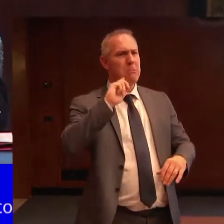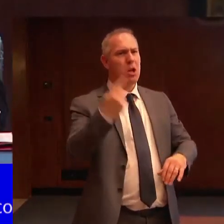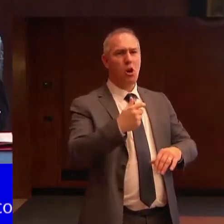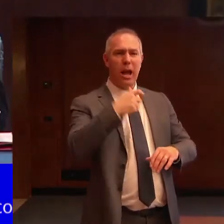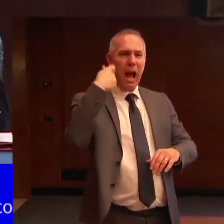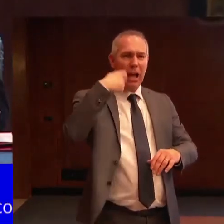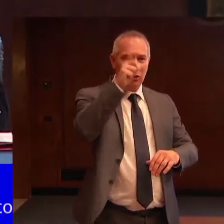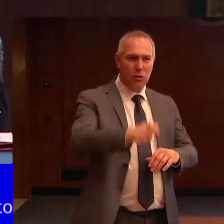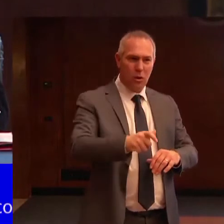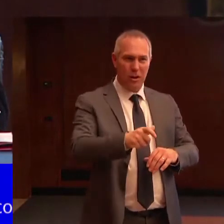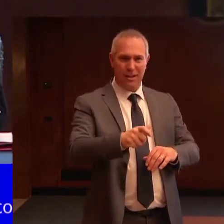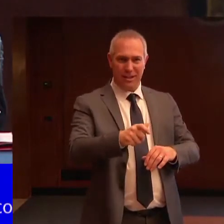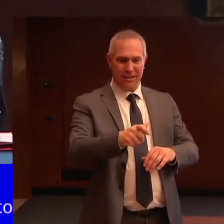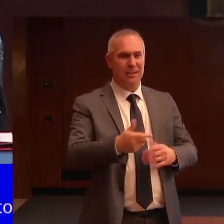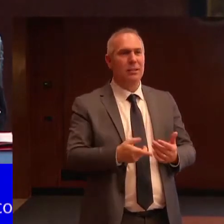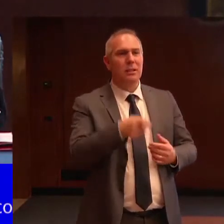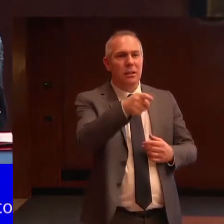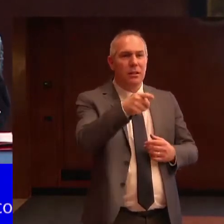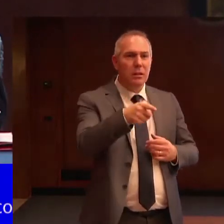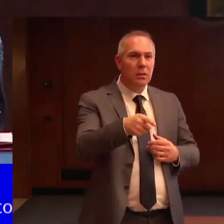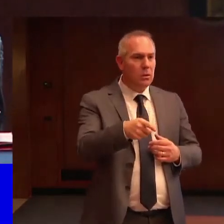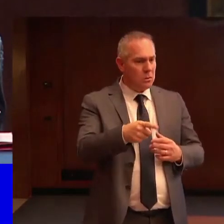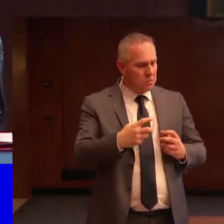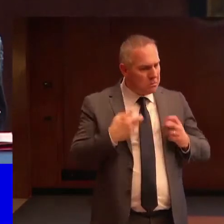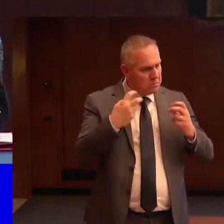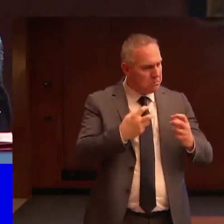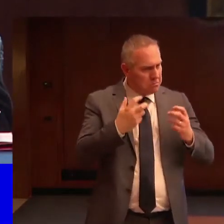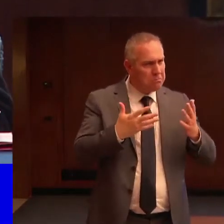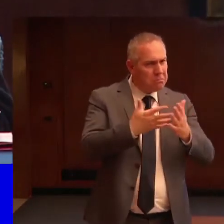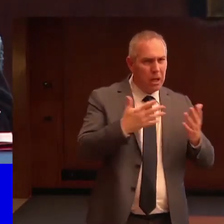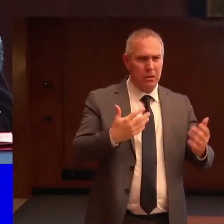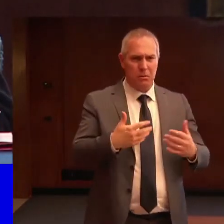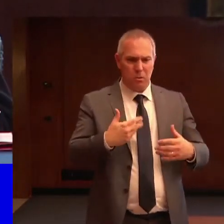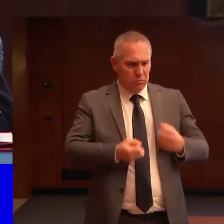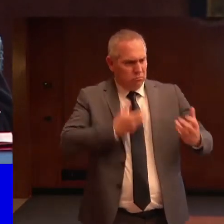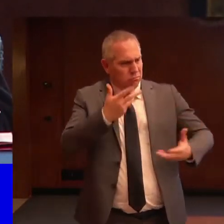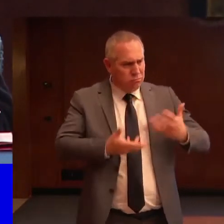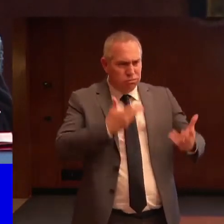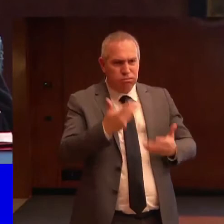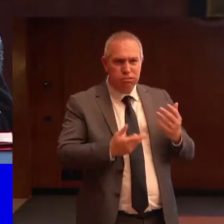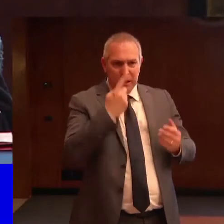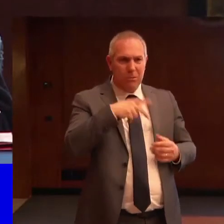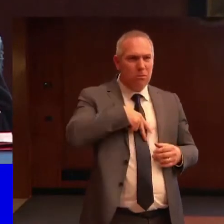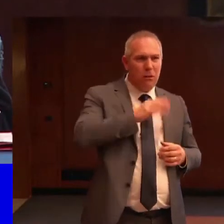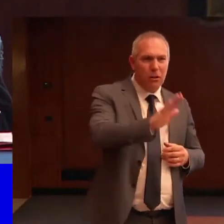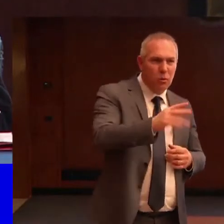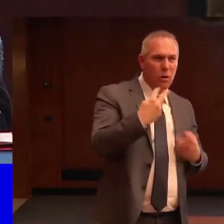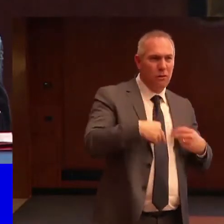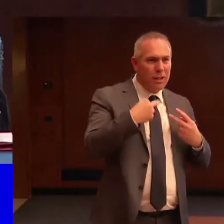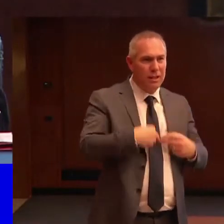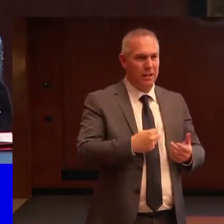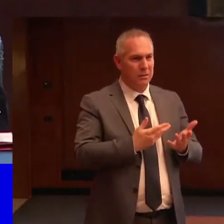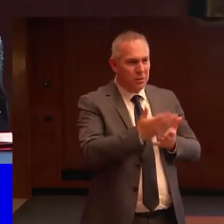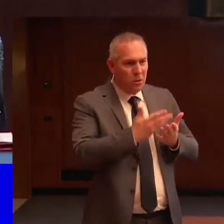hanno dato di se stessi e hanno messo in gioco anche tutta la loro vita privata, non solo